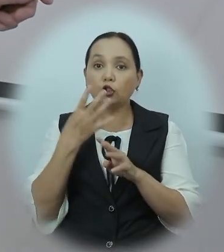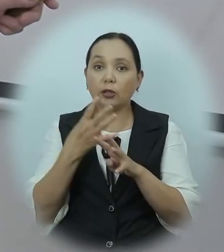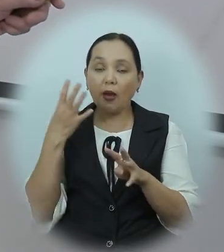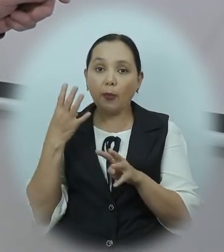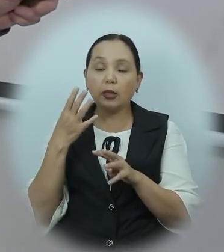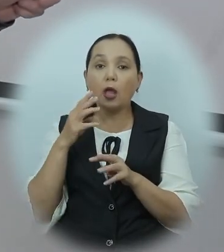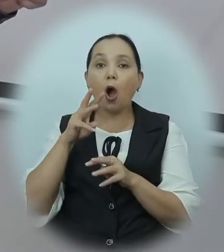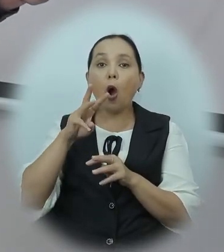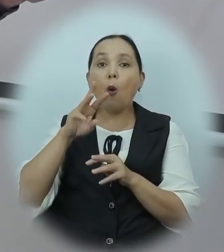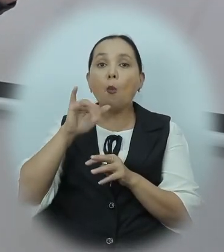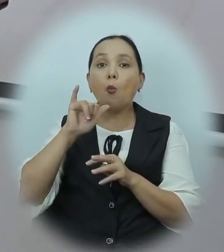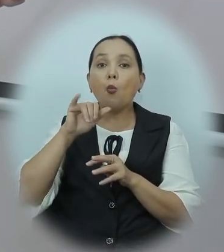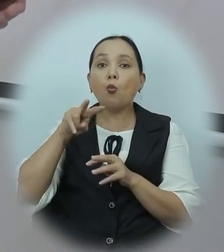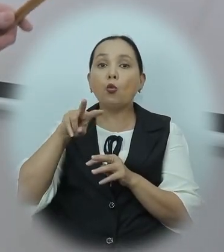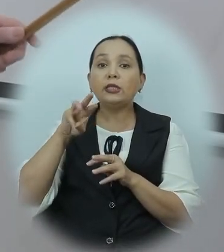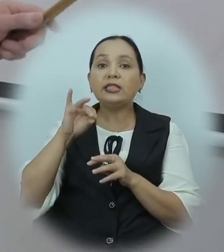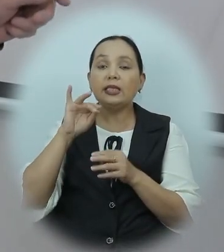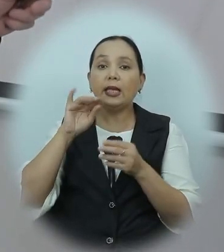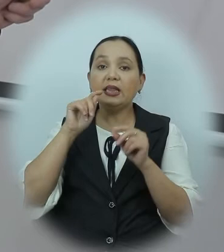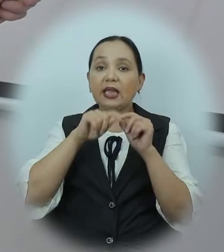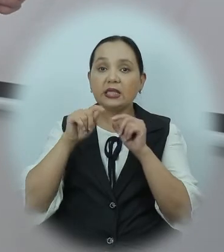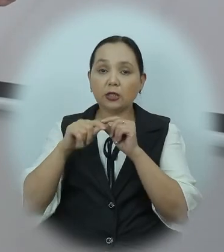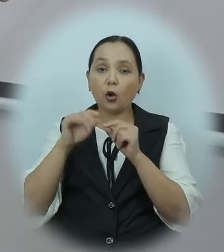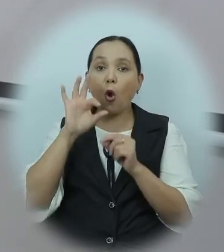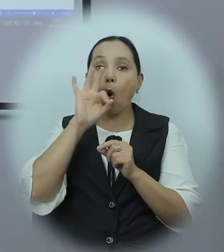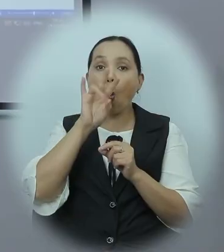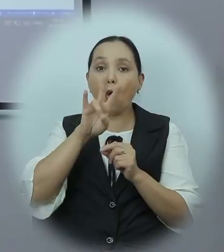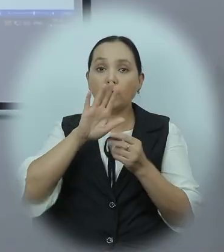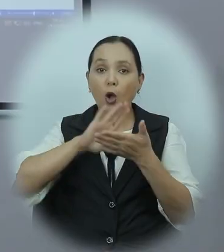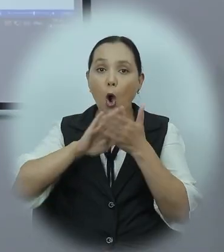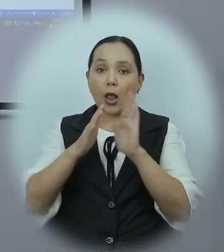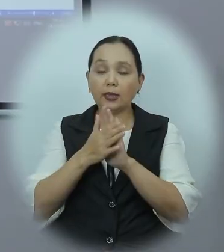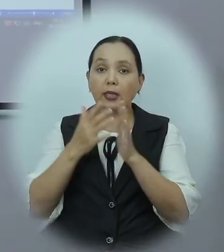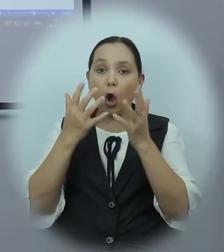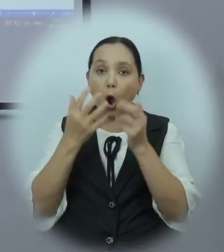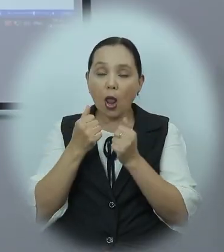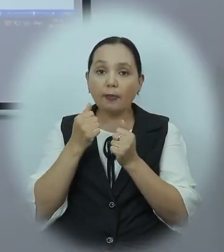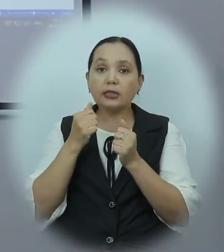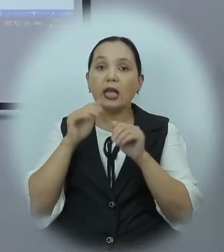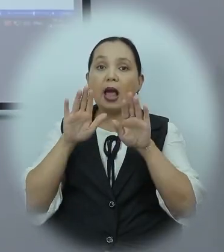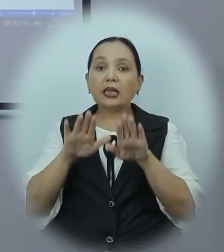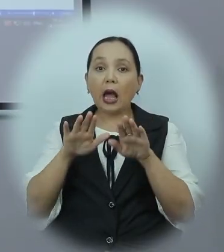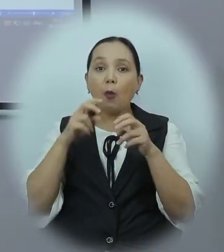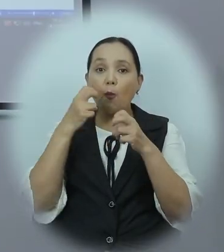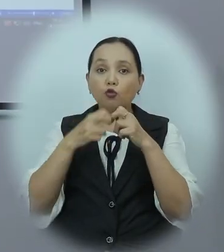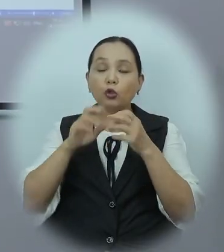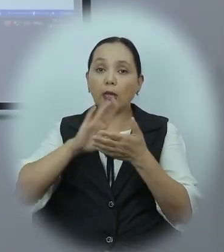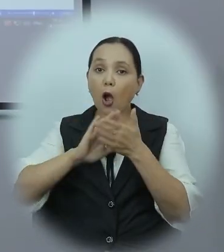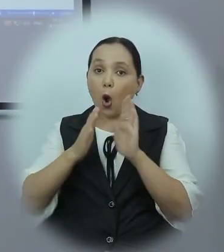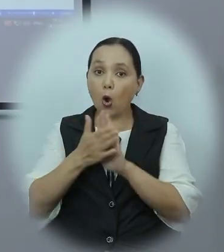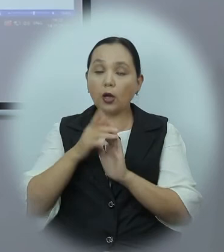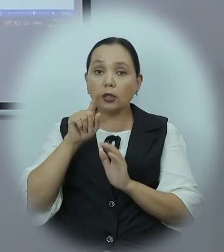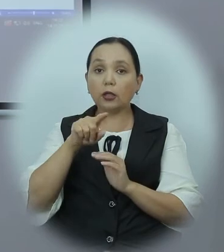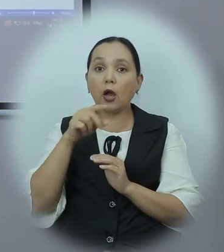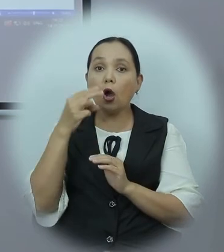navbatda multitesterni om holatiga olamizdi. Tarmoq uzilgan holatda